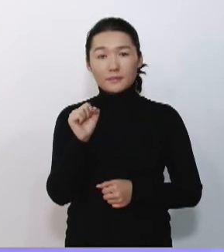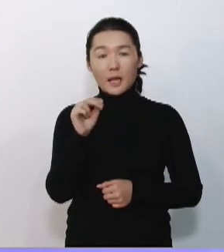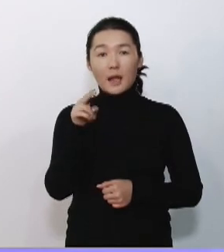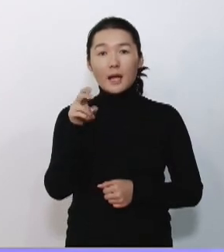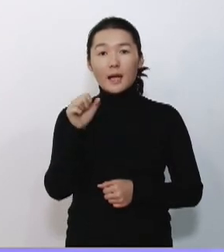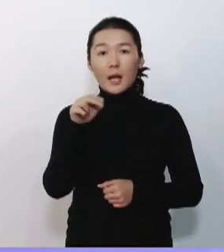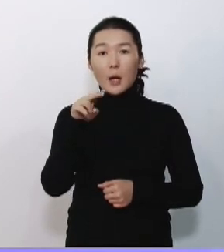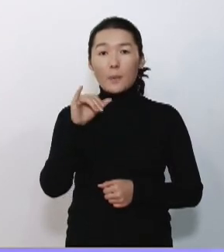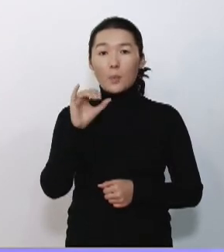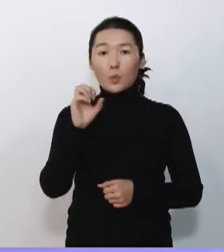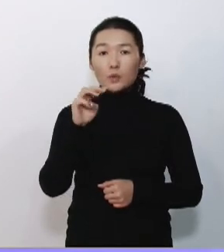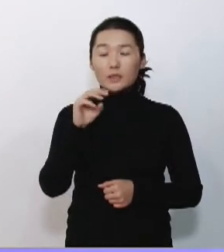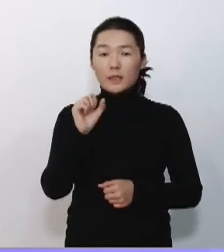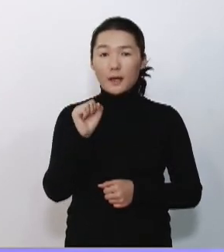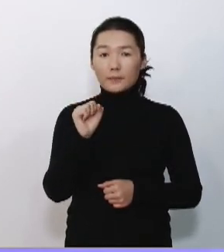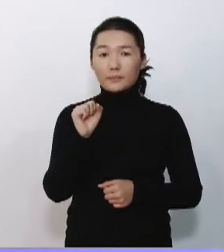капуста,